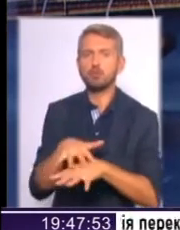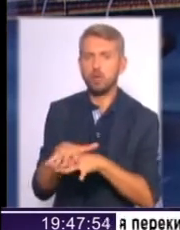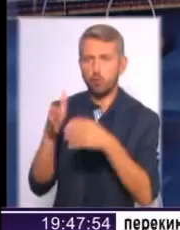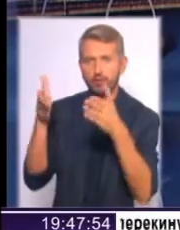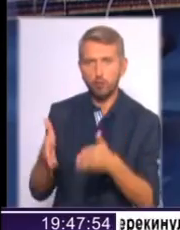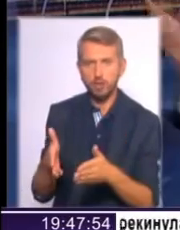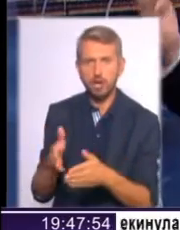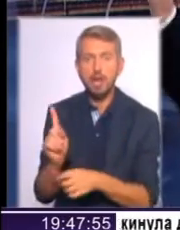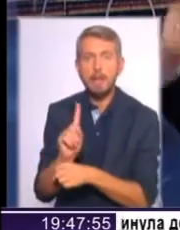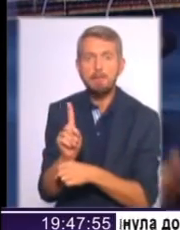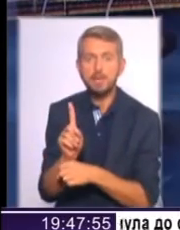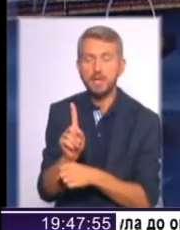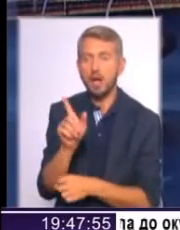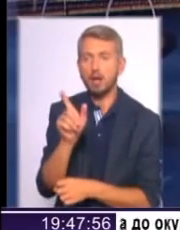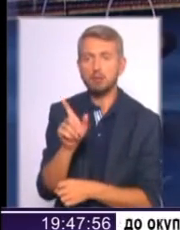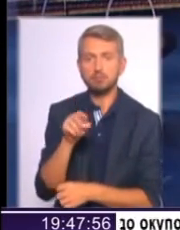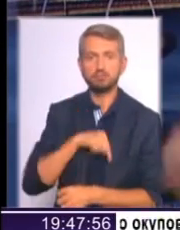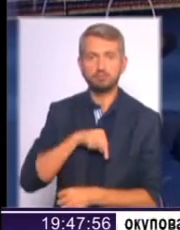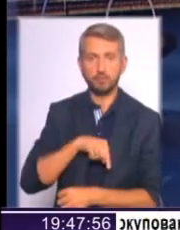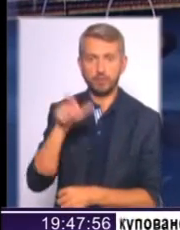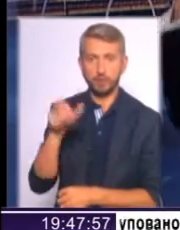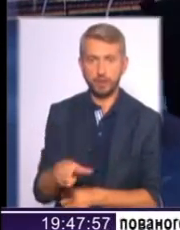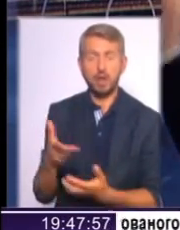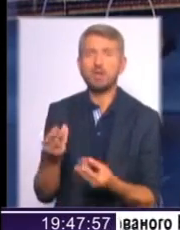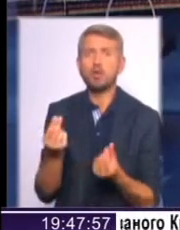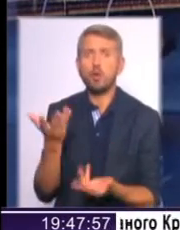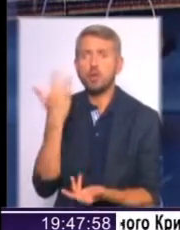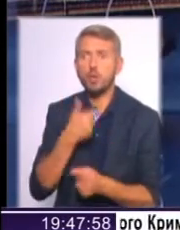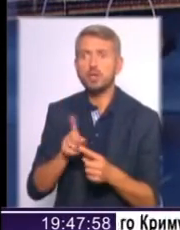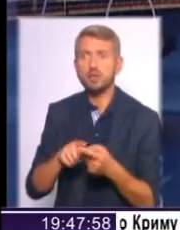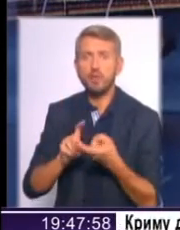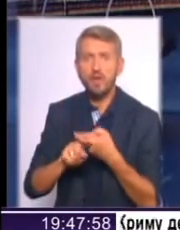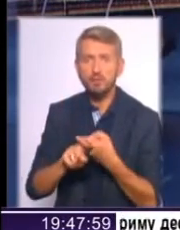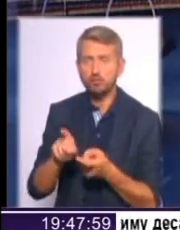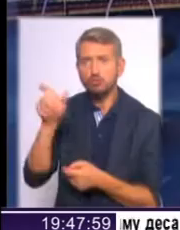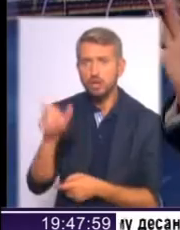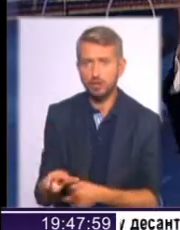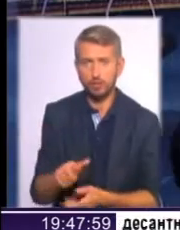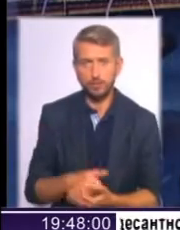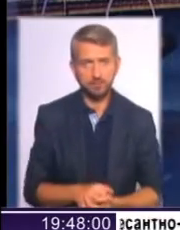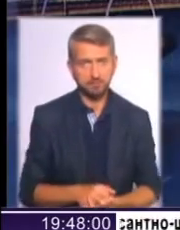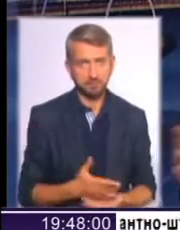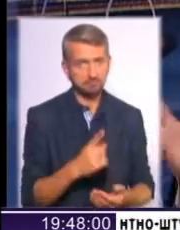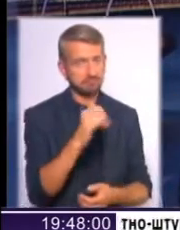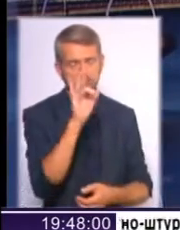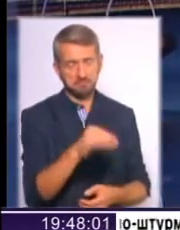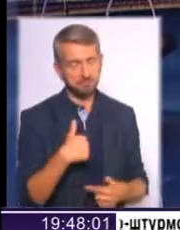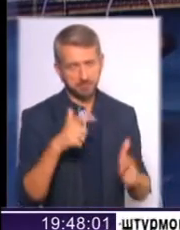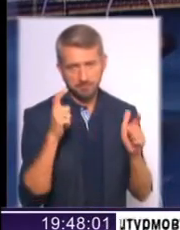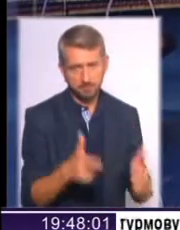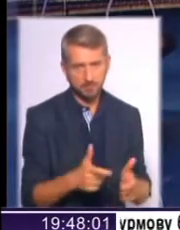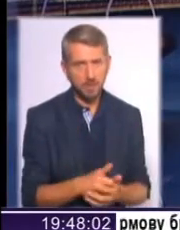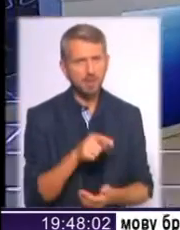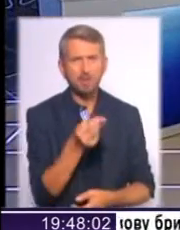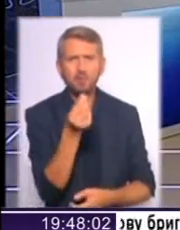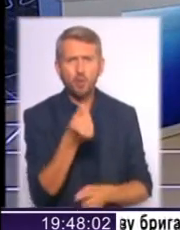міра людського в людині. Ну і про які гроші може йтися, коли це міра людського в людині, правда? Це дискусійний момент. Там